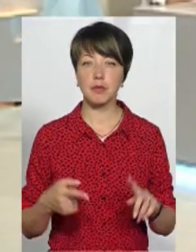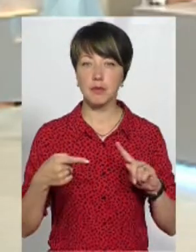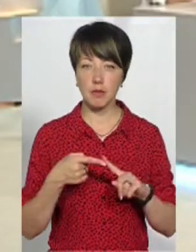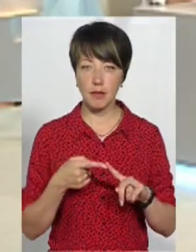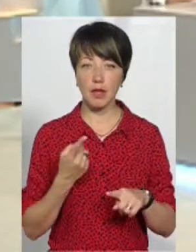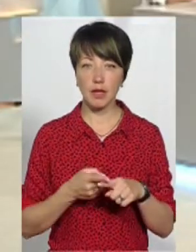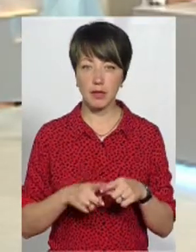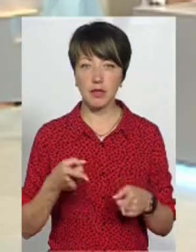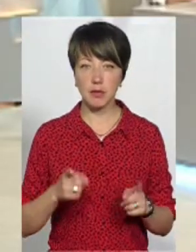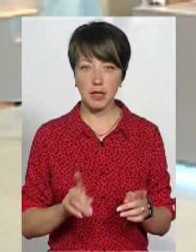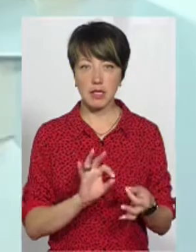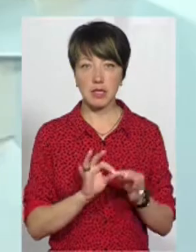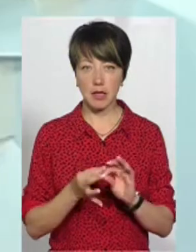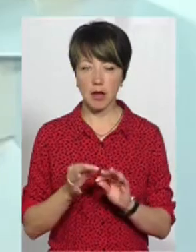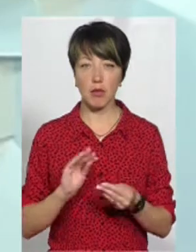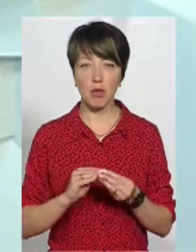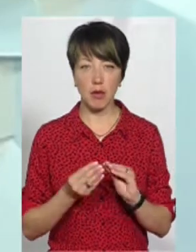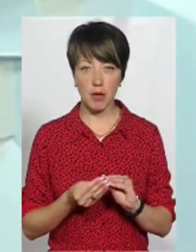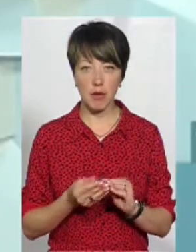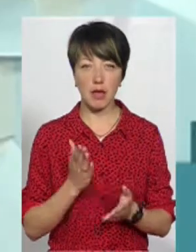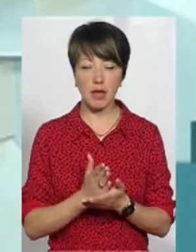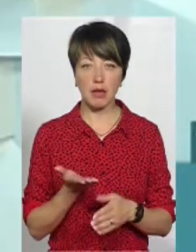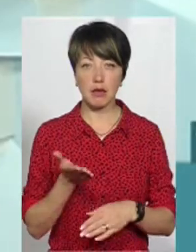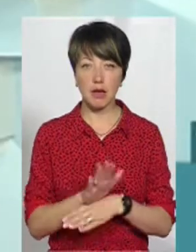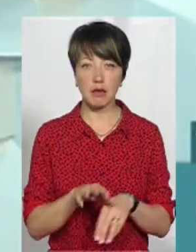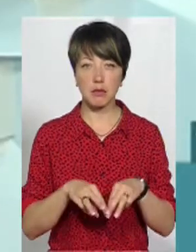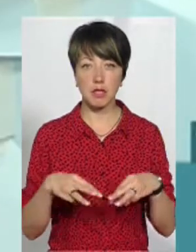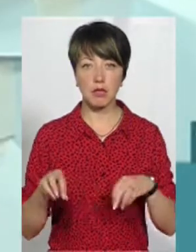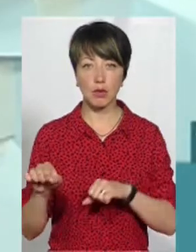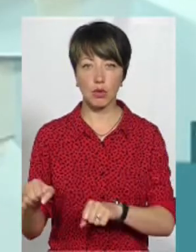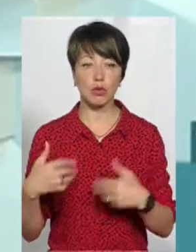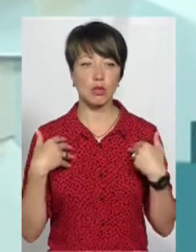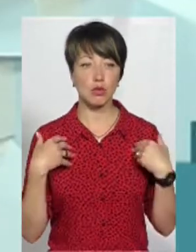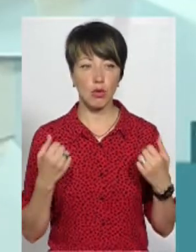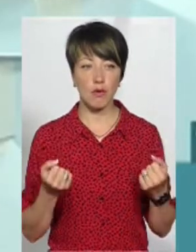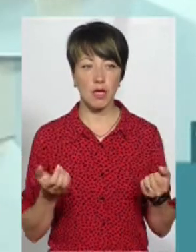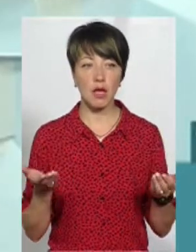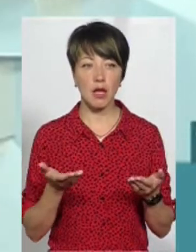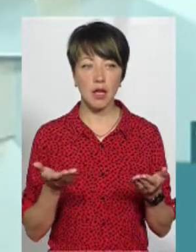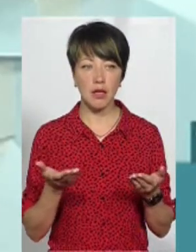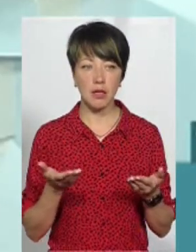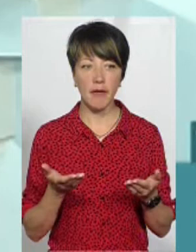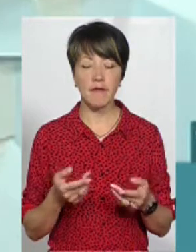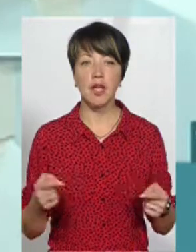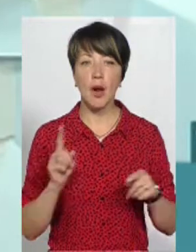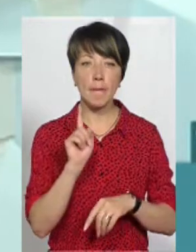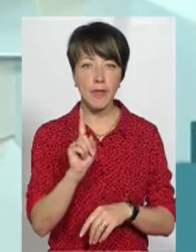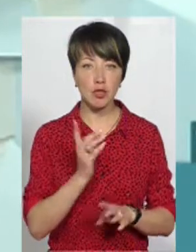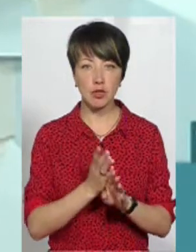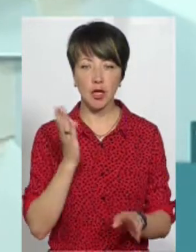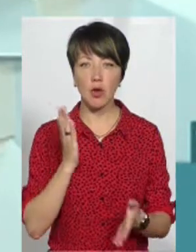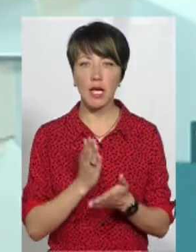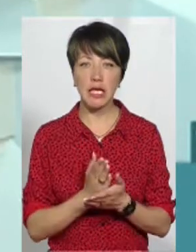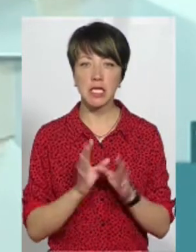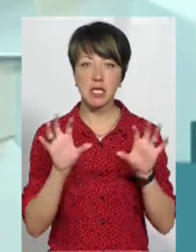По-перше, це справді складна проблема. Є наказ Міністерства охорони здоров'я, є закон, в першу чергу,